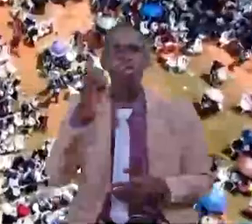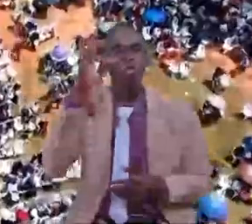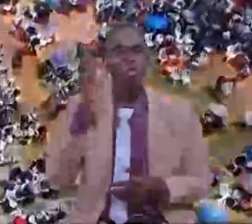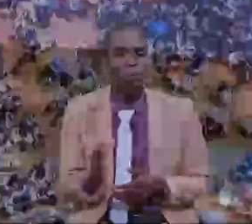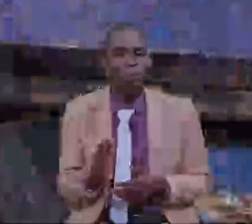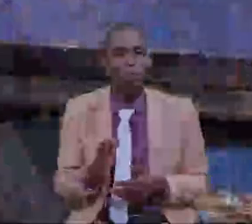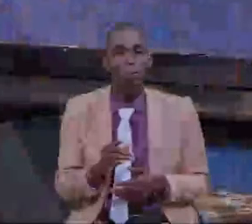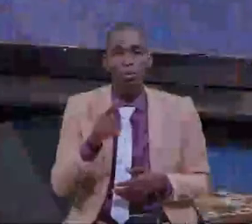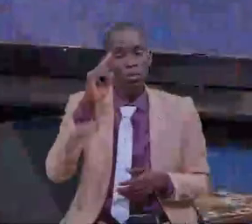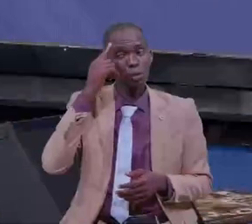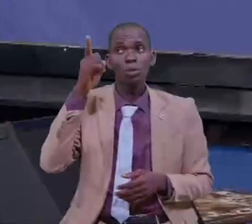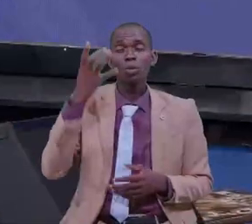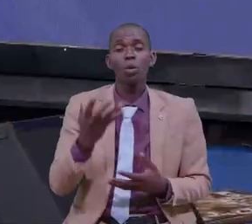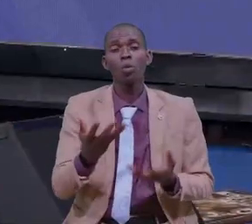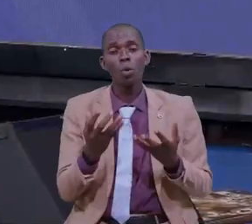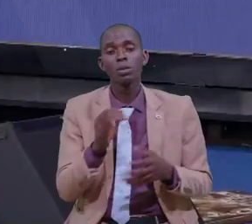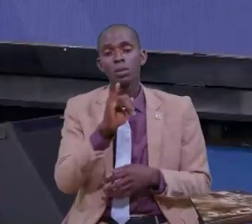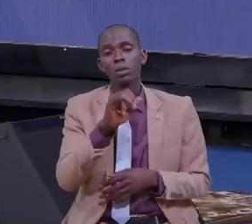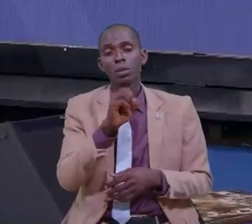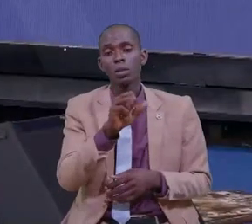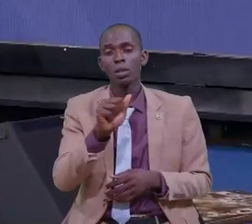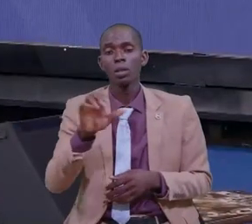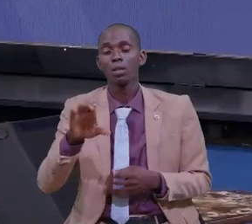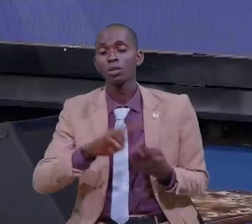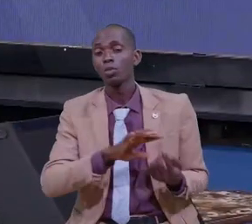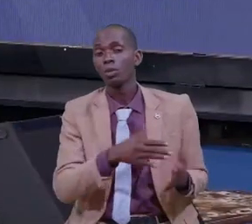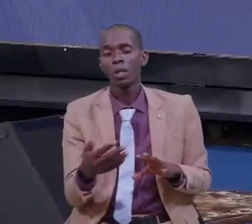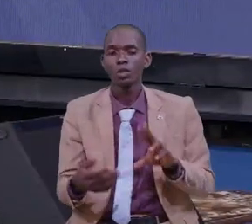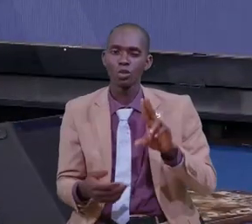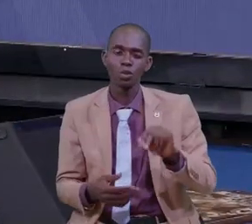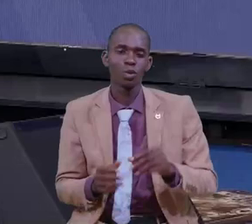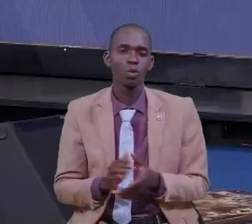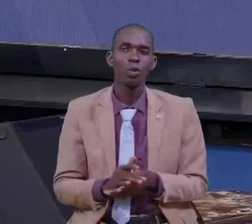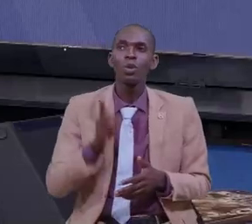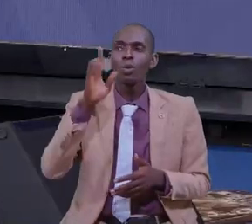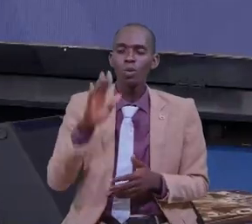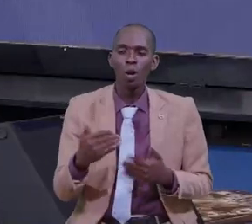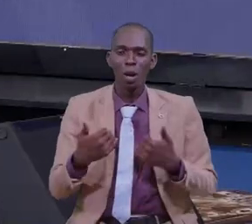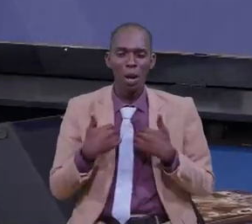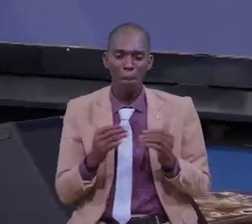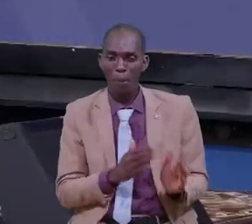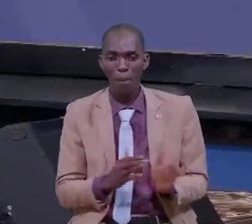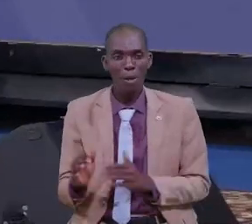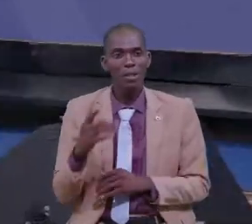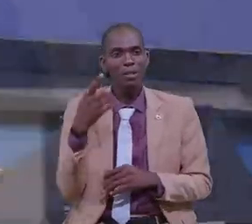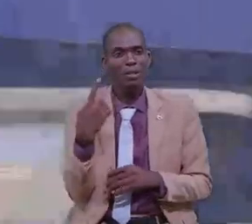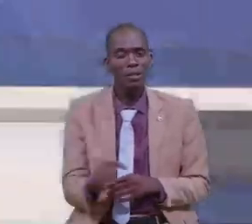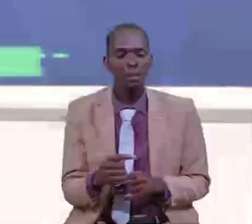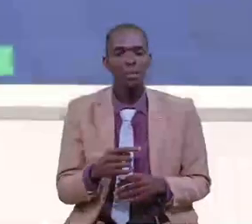besoin d'Isaac mort. Non, il voulait qu'il soit vivant. Il avait déjà l'agneau, le sacrifice.